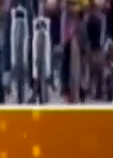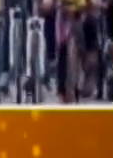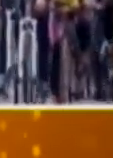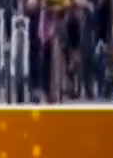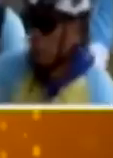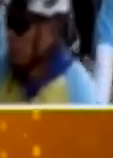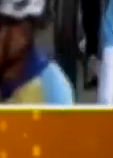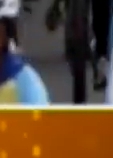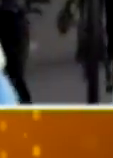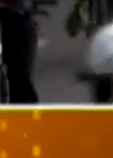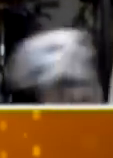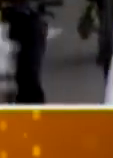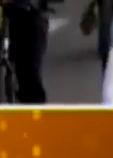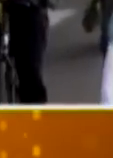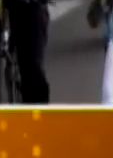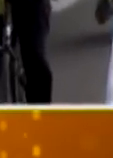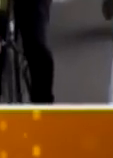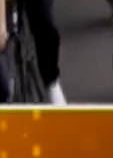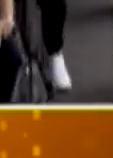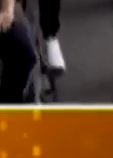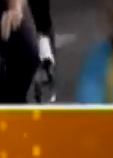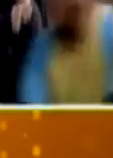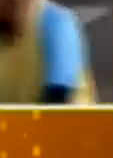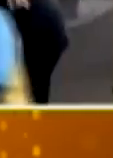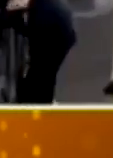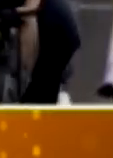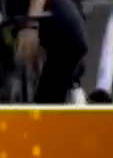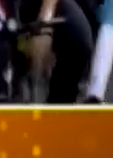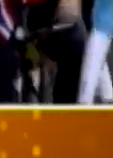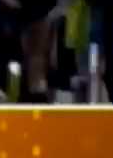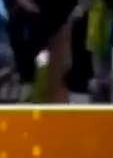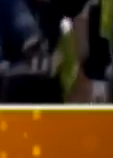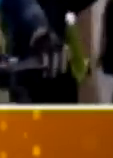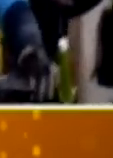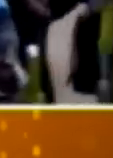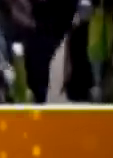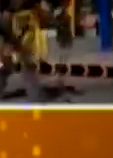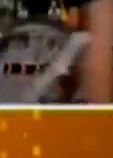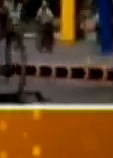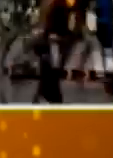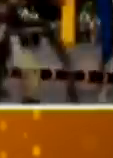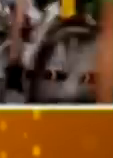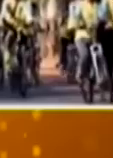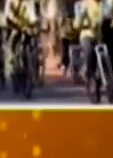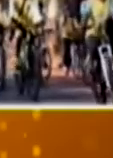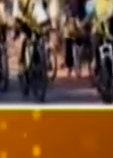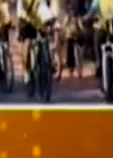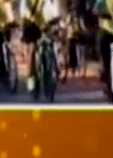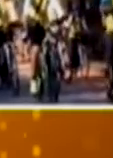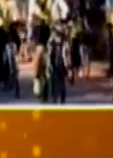าปีที่ผ่านมามีใจความว่าประเทศไหนถ้าประชาชนพลเมืองมีความสามัคคีกลม